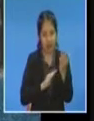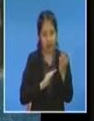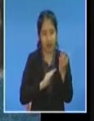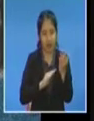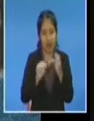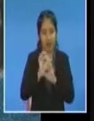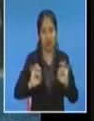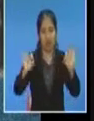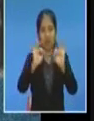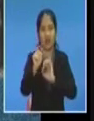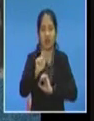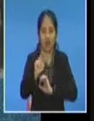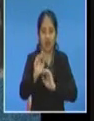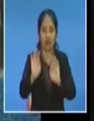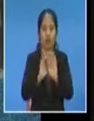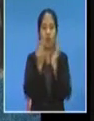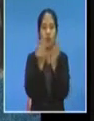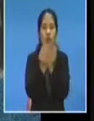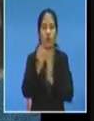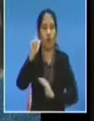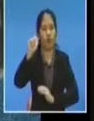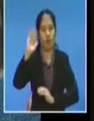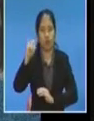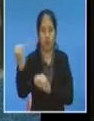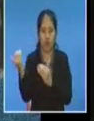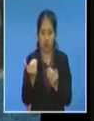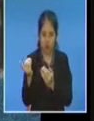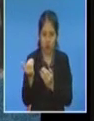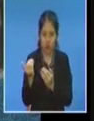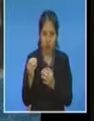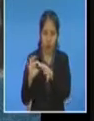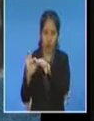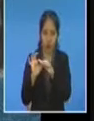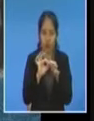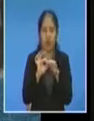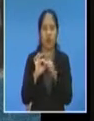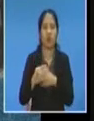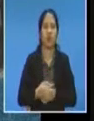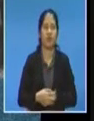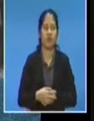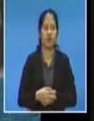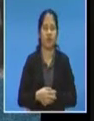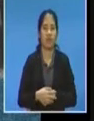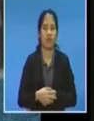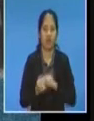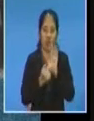ผมขออนุญาตนำไว้เป็นสิริมงคลครับพ่อขุนรามคำแหงมหาราช